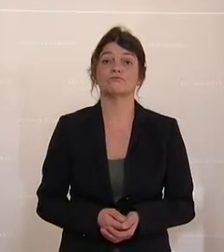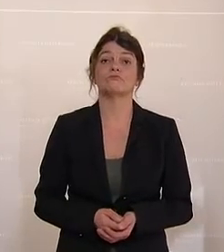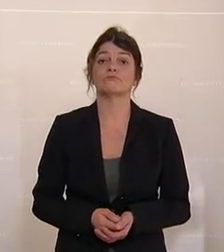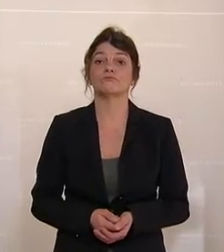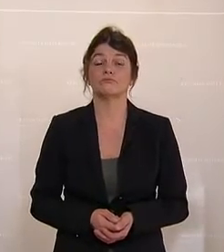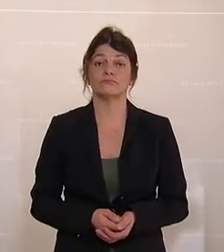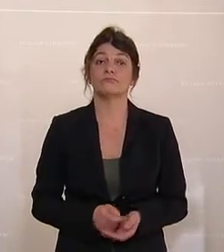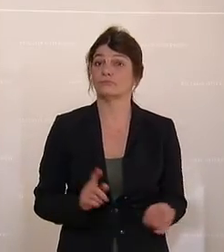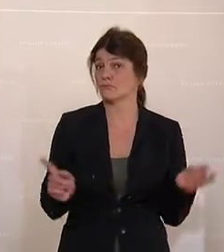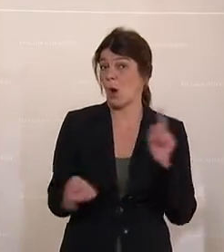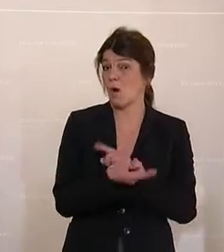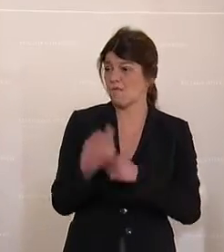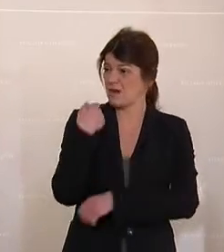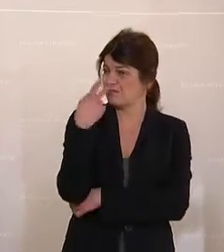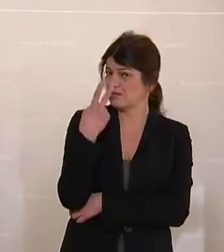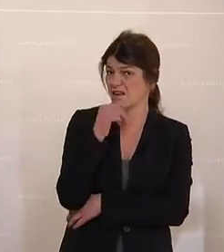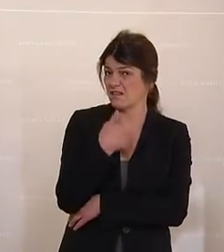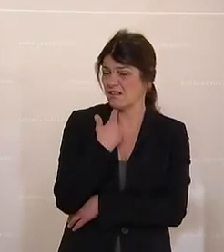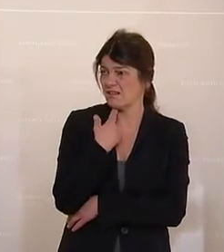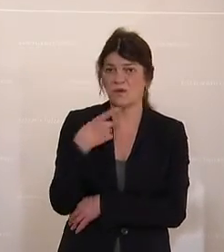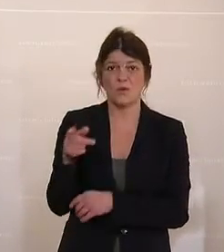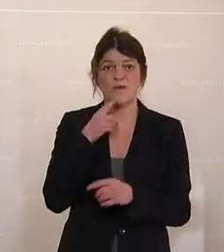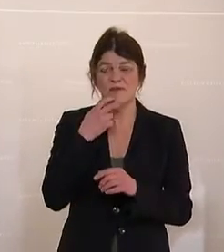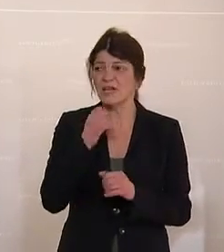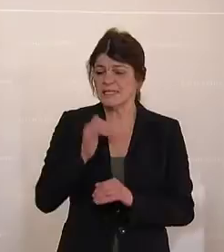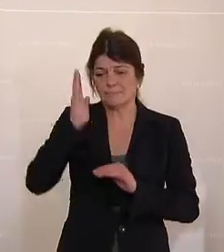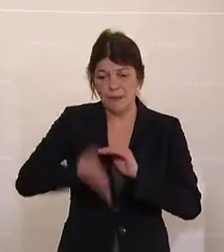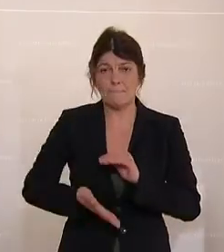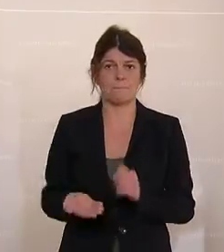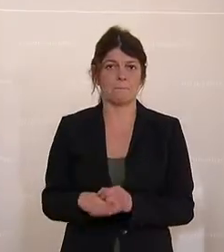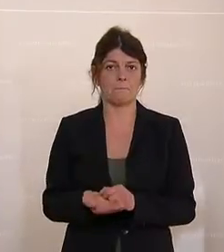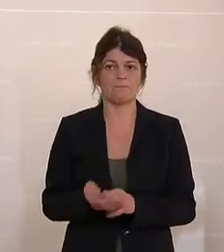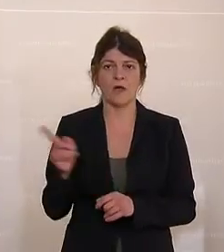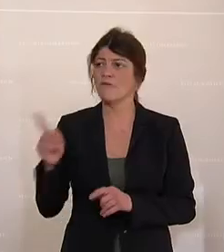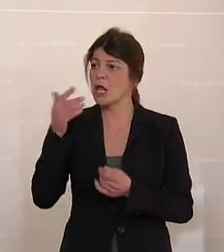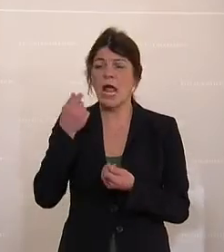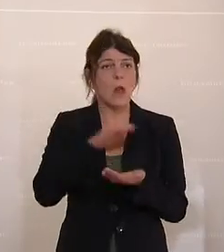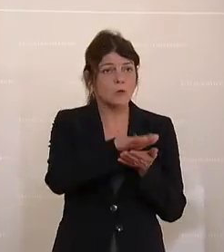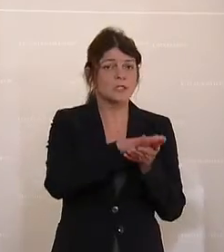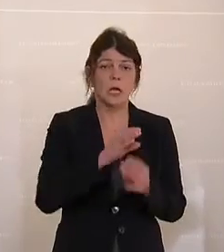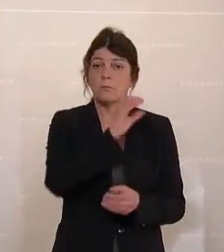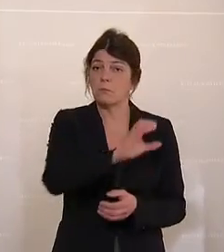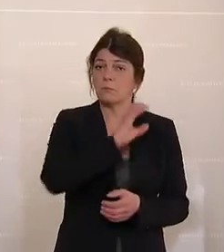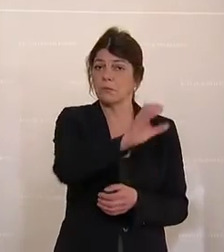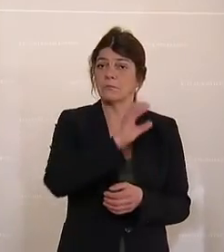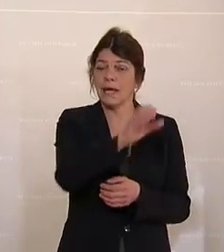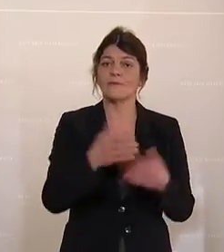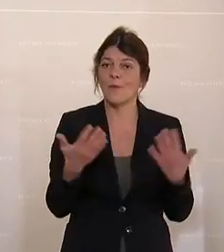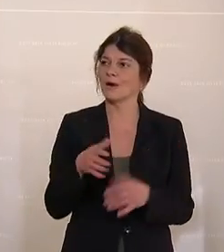Auf der anderen Seite sehe ich nicht, dass Sie einen Schnitt machen dort, wo Sie viel Geld ausgeben, nämlich bei Ihrem